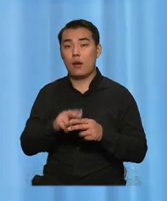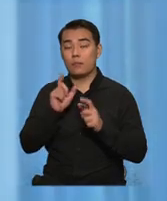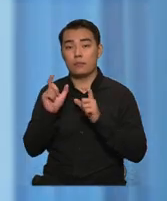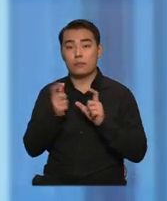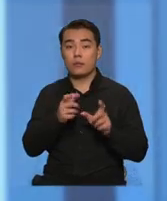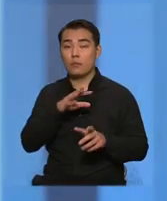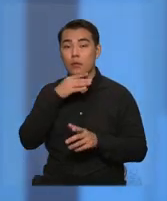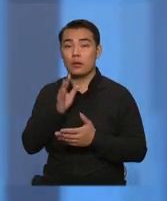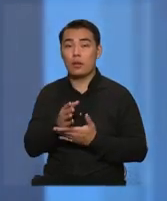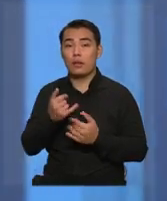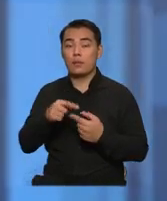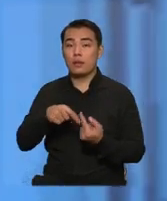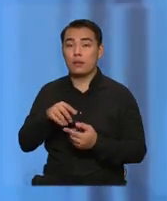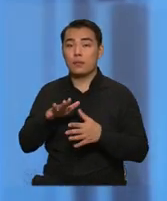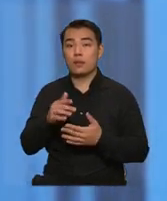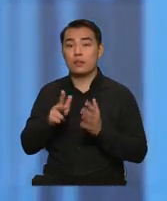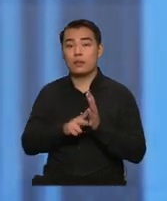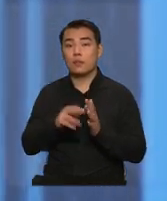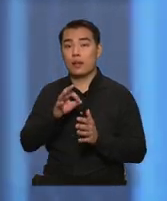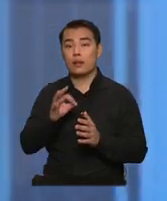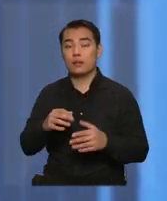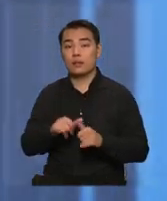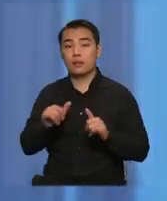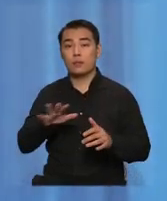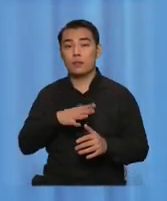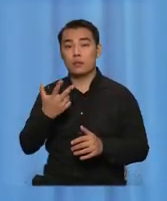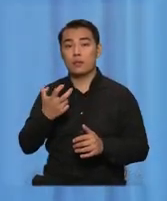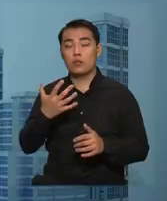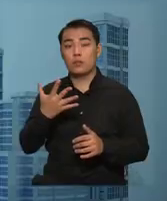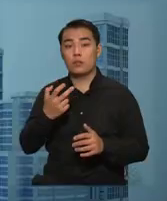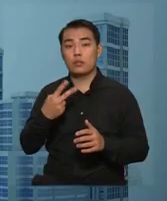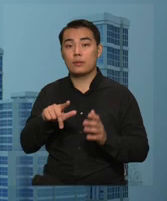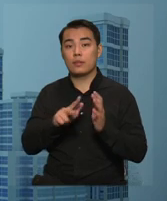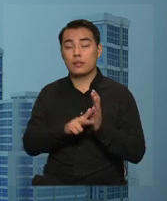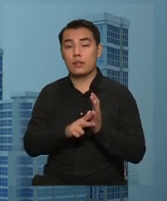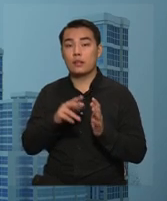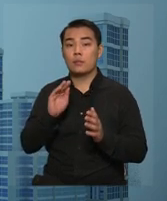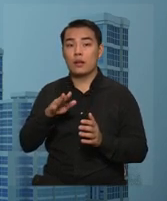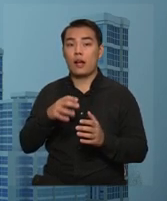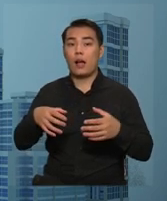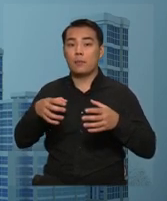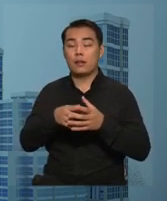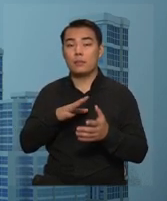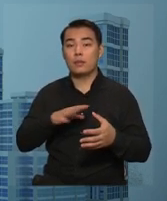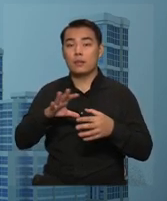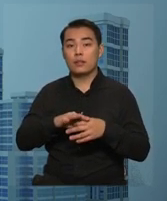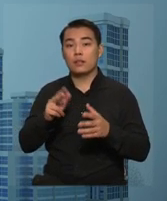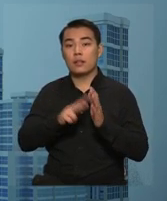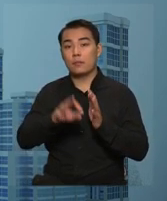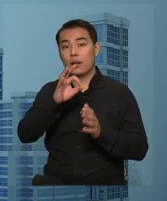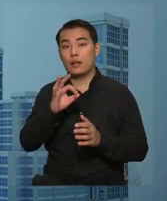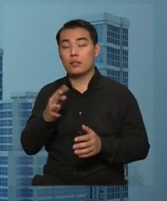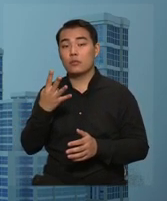көп. Кәсіпорындар саны 8% артқан. Елде 528 мың компания тіркелген. Соның 80%, яғни